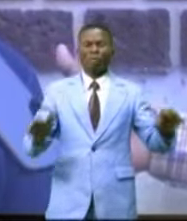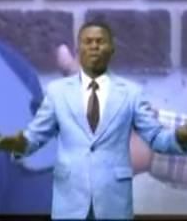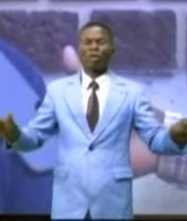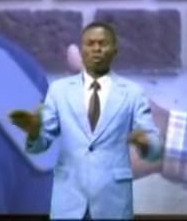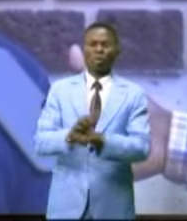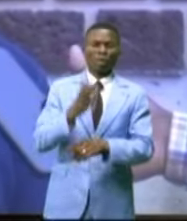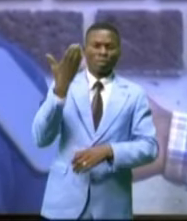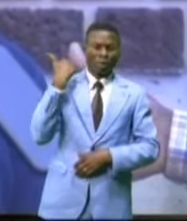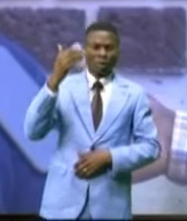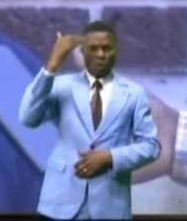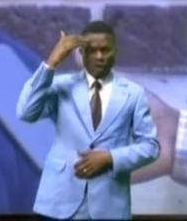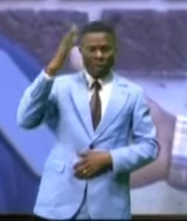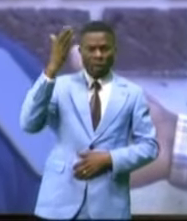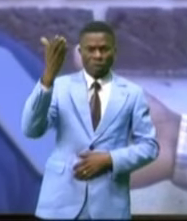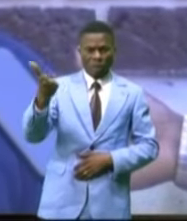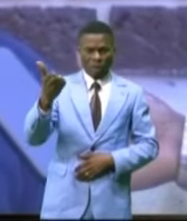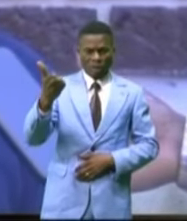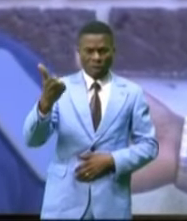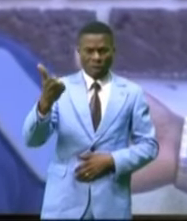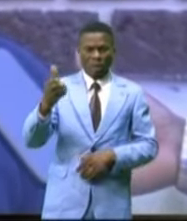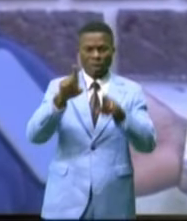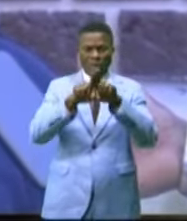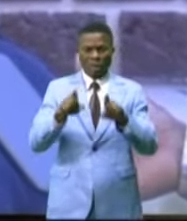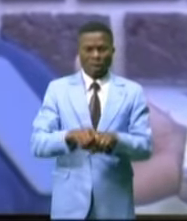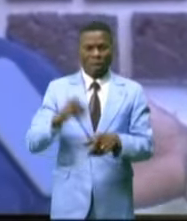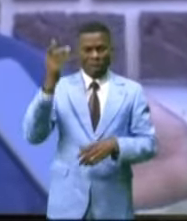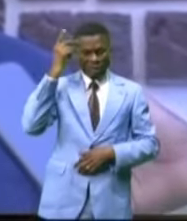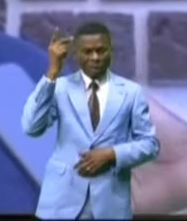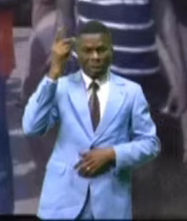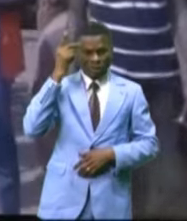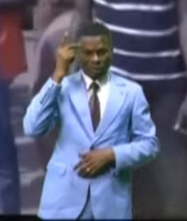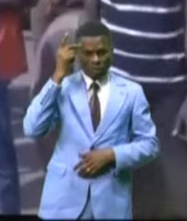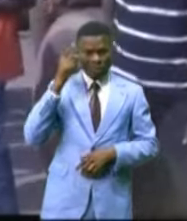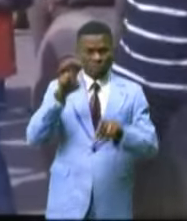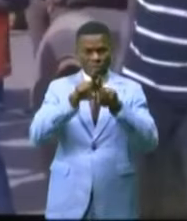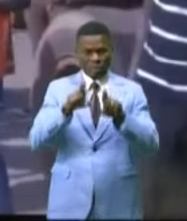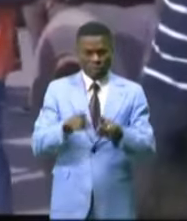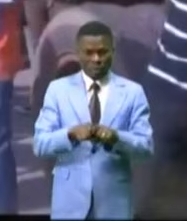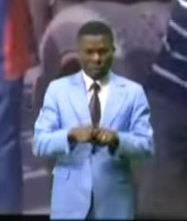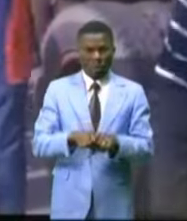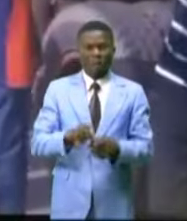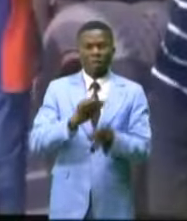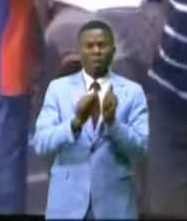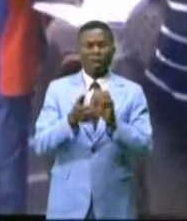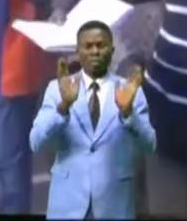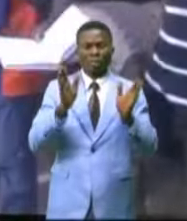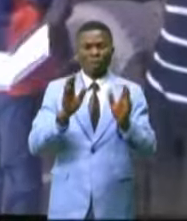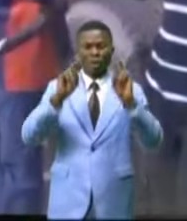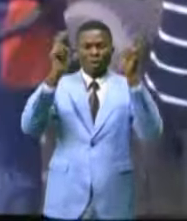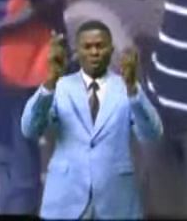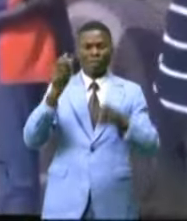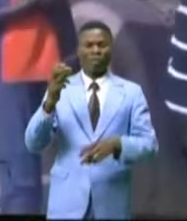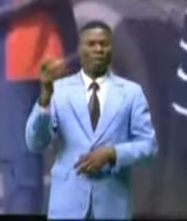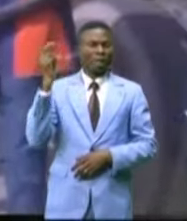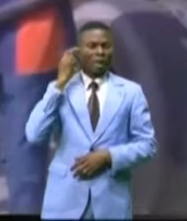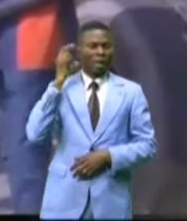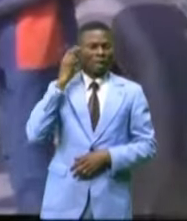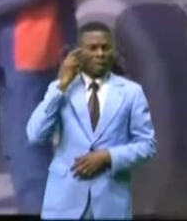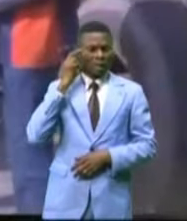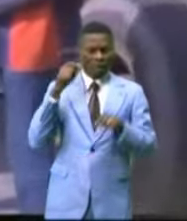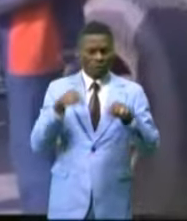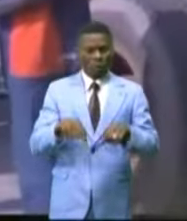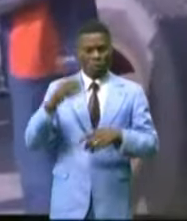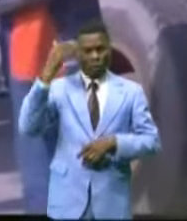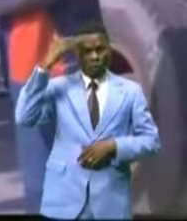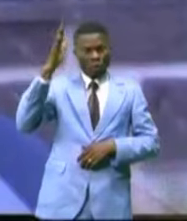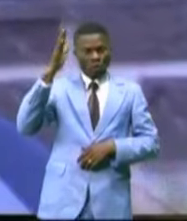inondations dans les villes de mandaka et de Kinshasa et de glissement de terê dans la ville de Kananga nous aujourd'hui à mandaka